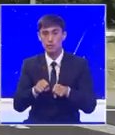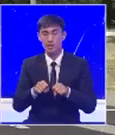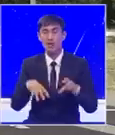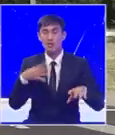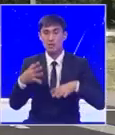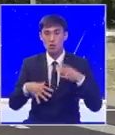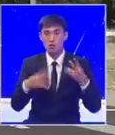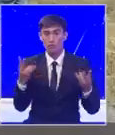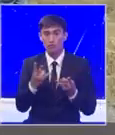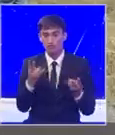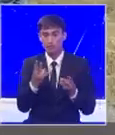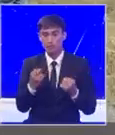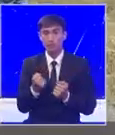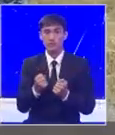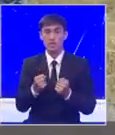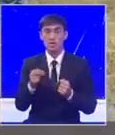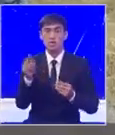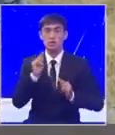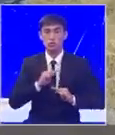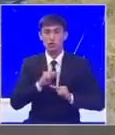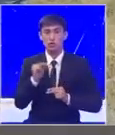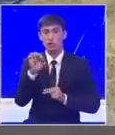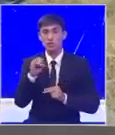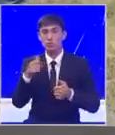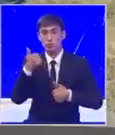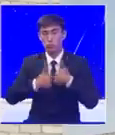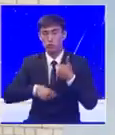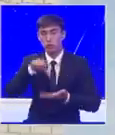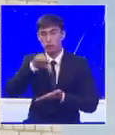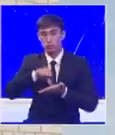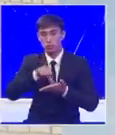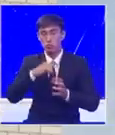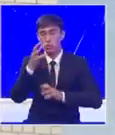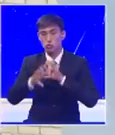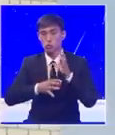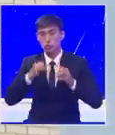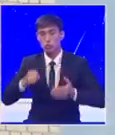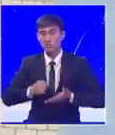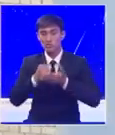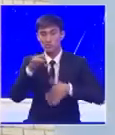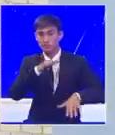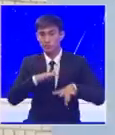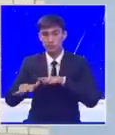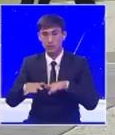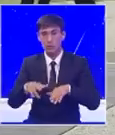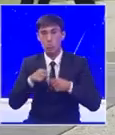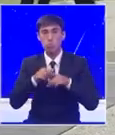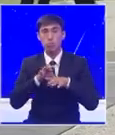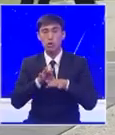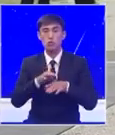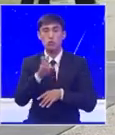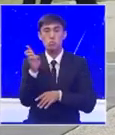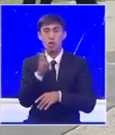тренировок. Совсем скоро сотрудники ЧС примут участие в международном соревновании по спасательному многоборью. Оно пройдет в Беларуси. Сейчас